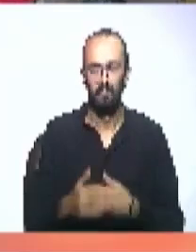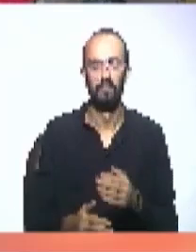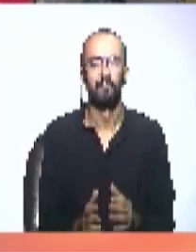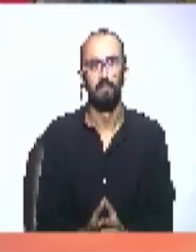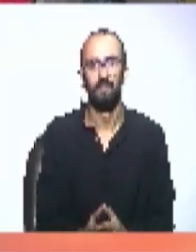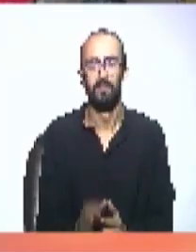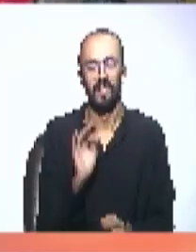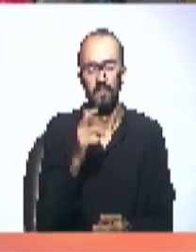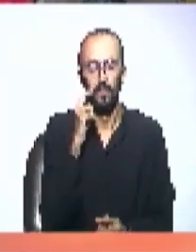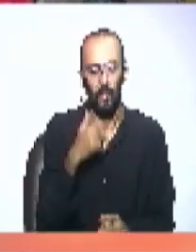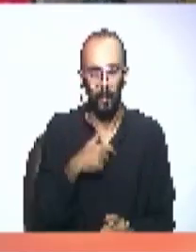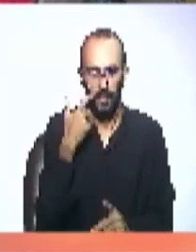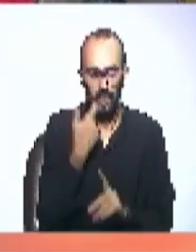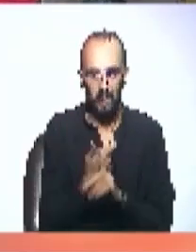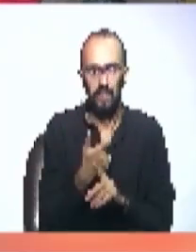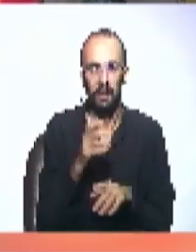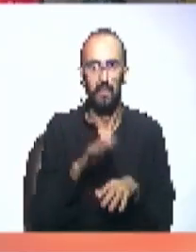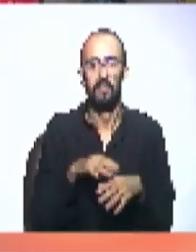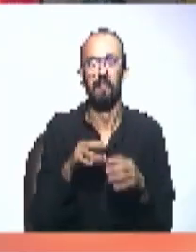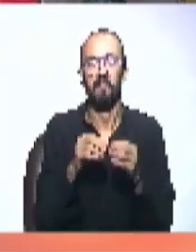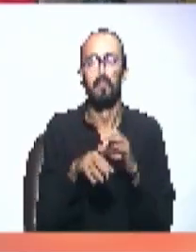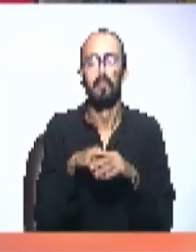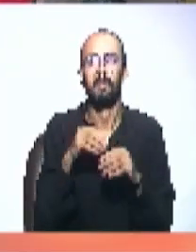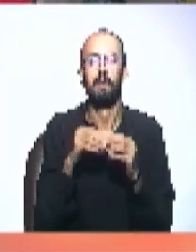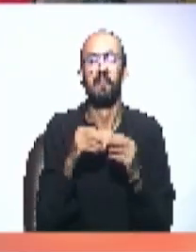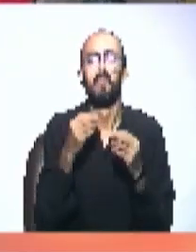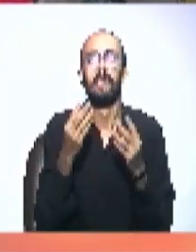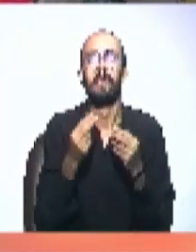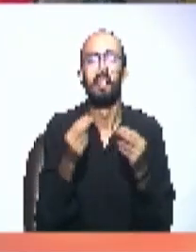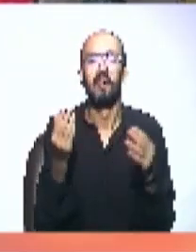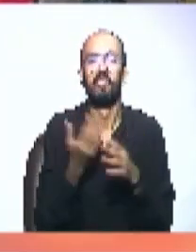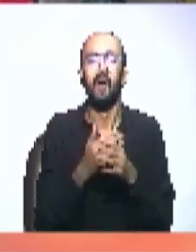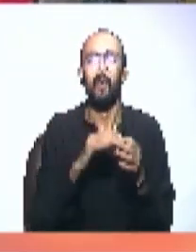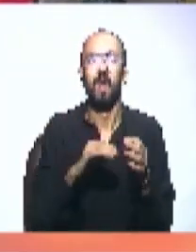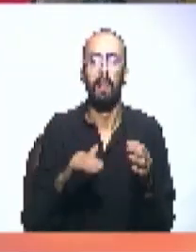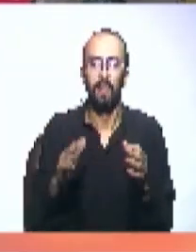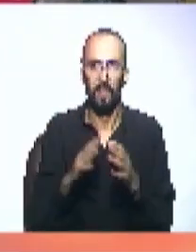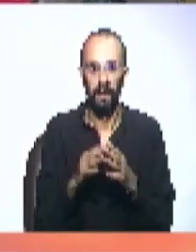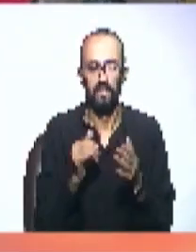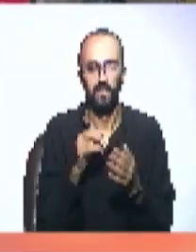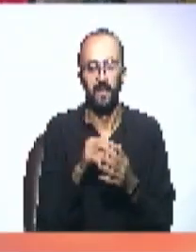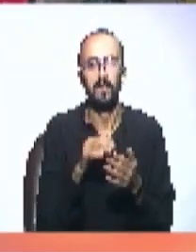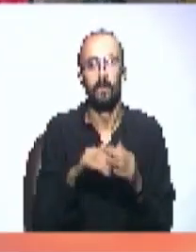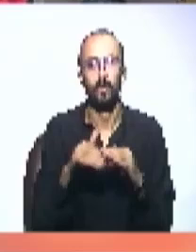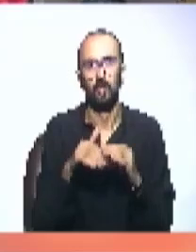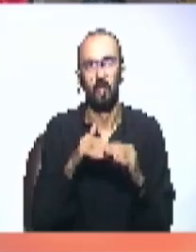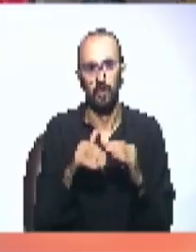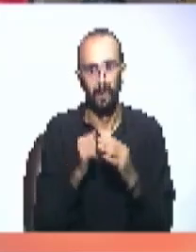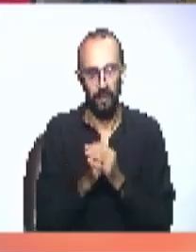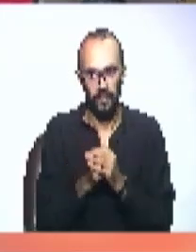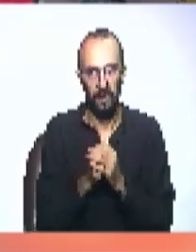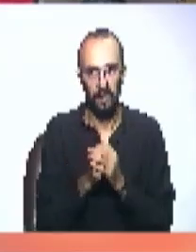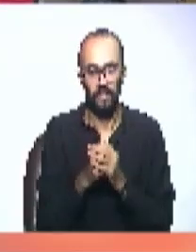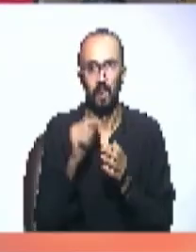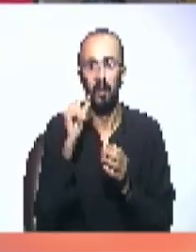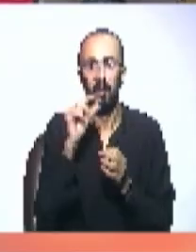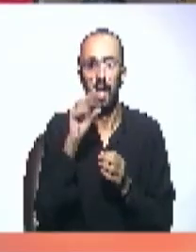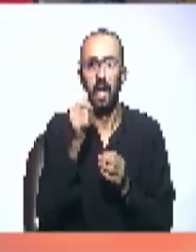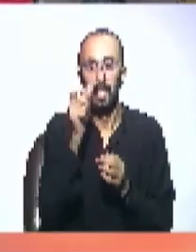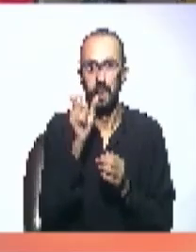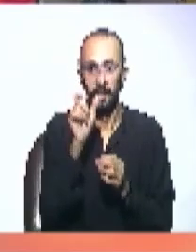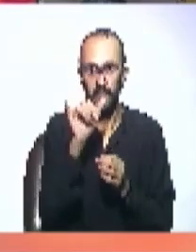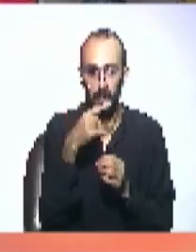نفس الوقت نهتم ان احنا نحط حاجات كتير للاولاد في الساندوتشات. زي ما دكتور هاني كان بيقول